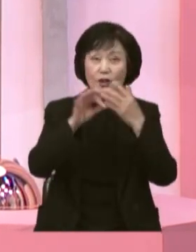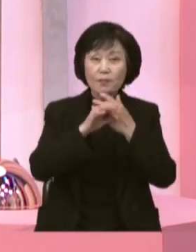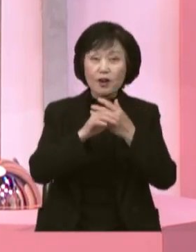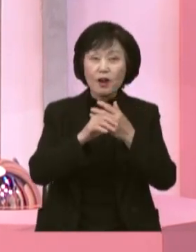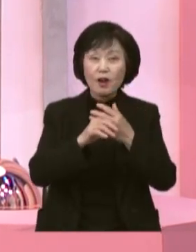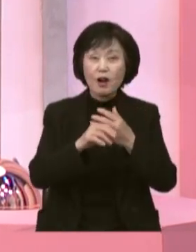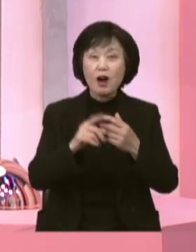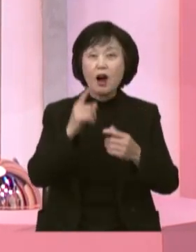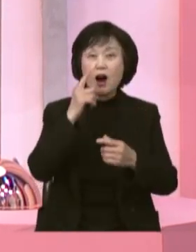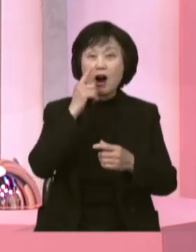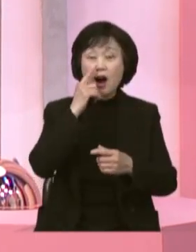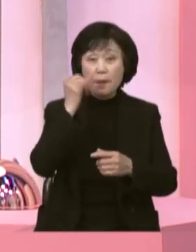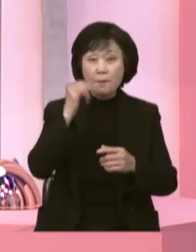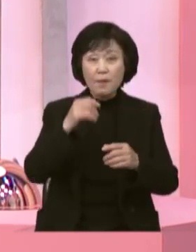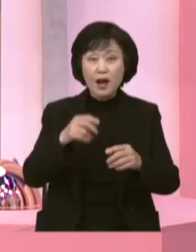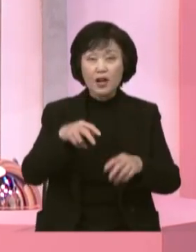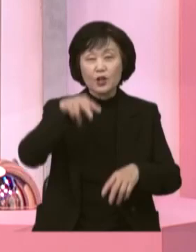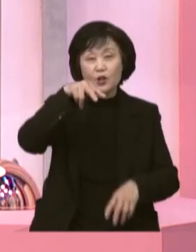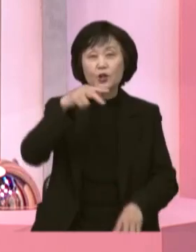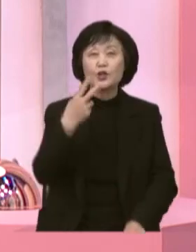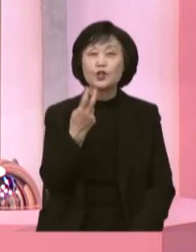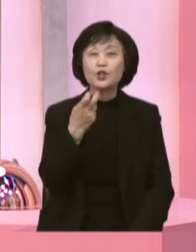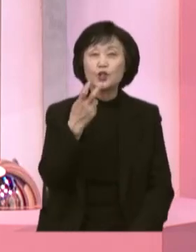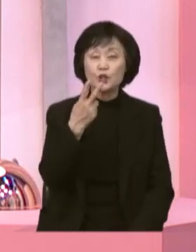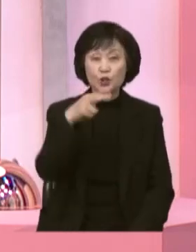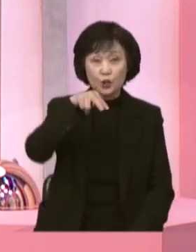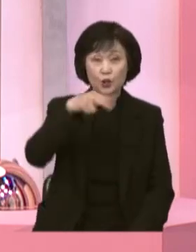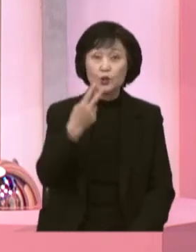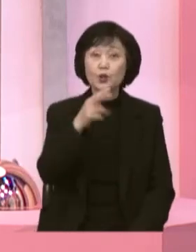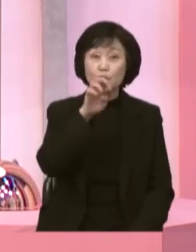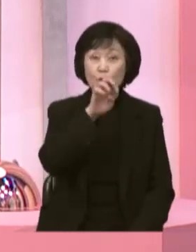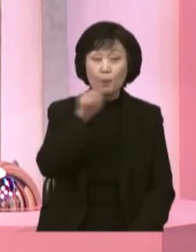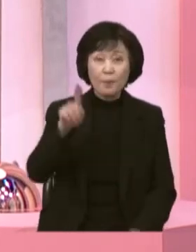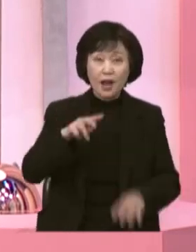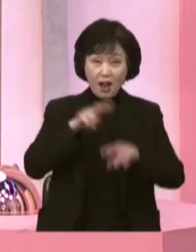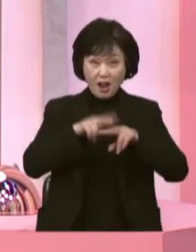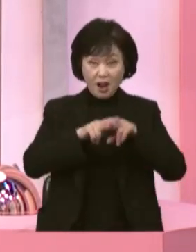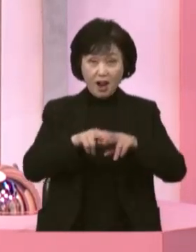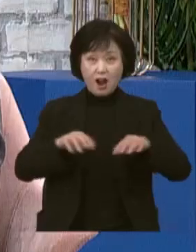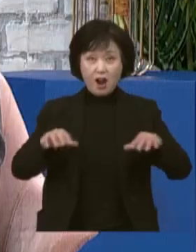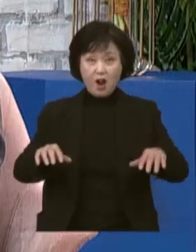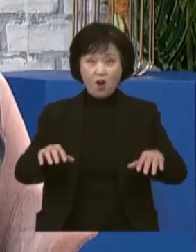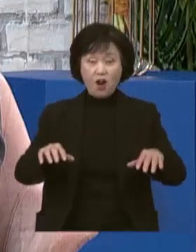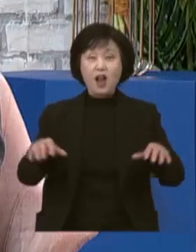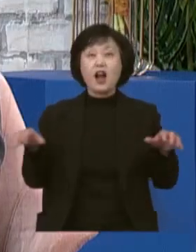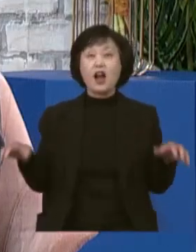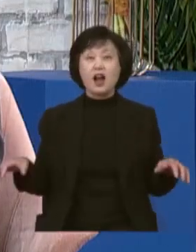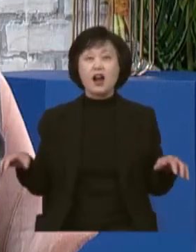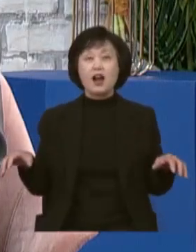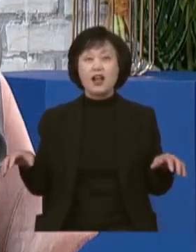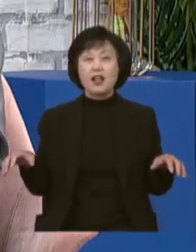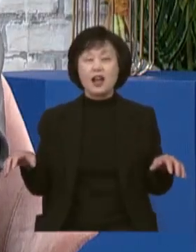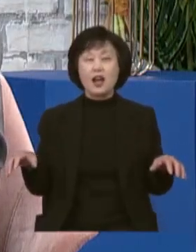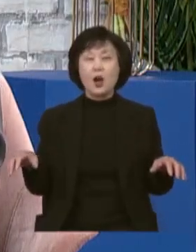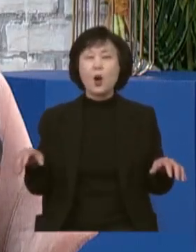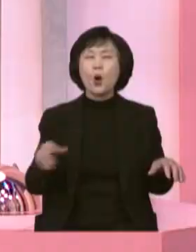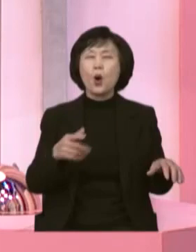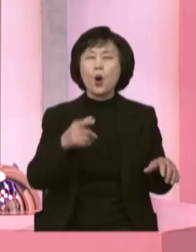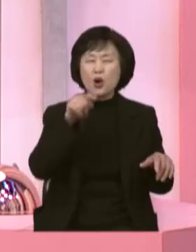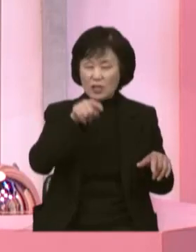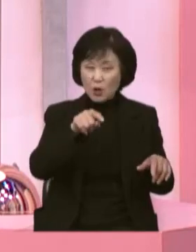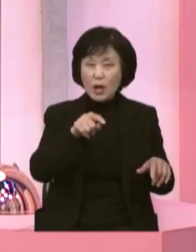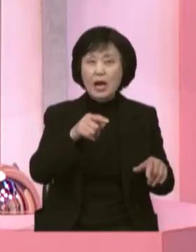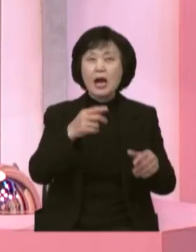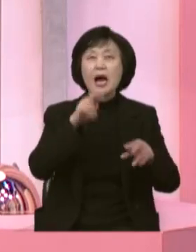뜨면 그 소파 그 위에 그 소파가 이렇게 푹 꺼졌어. 또 거기만 앉으셔서?